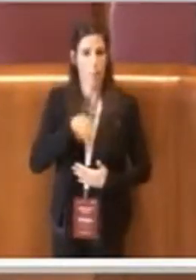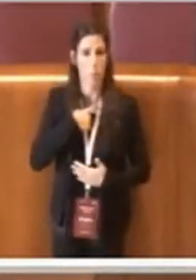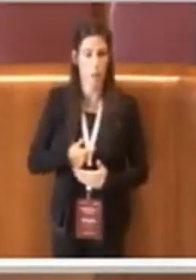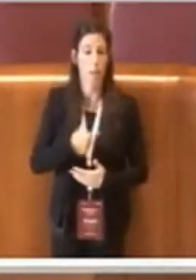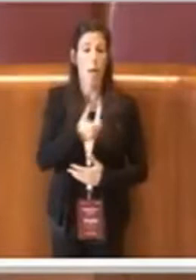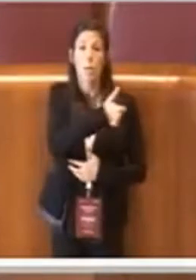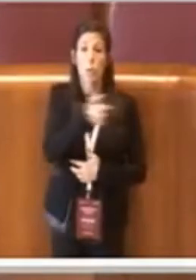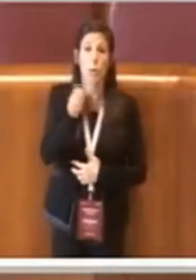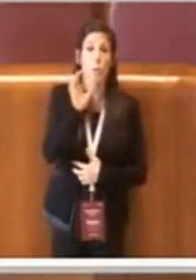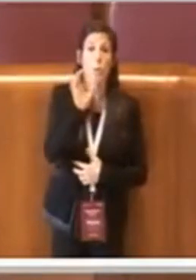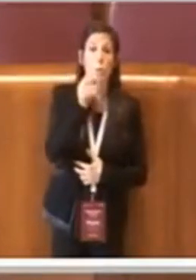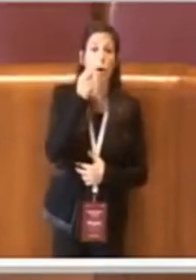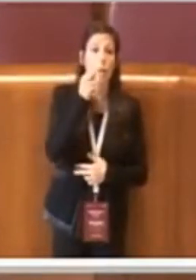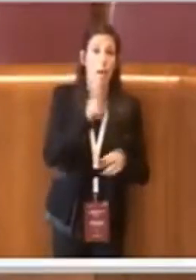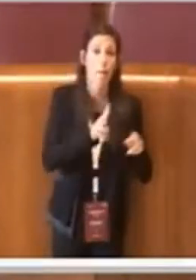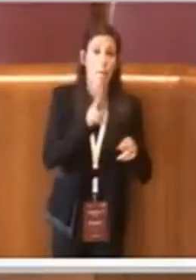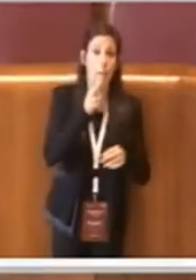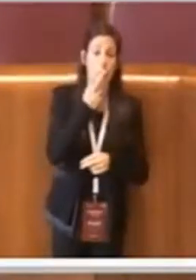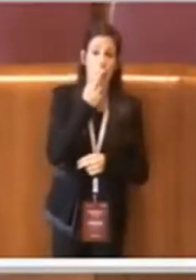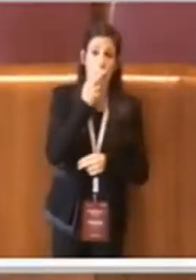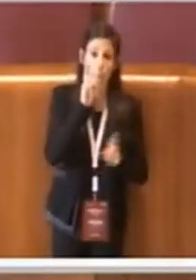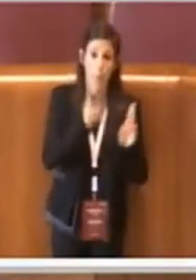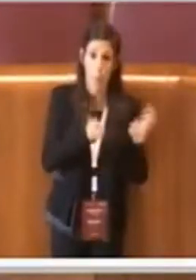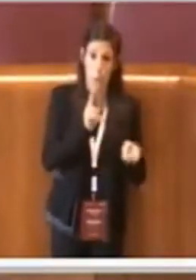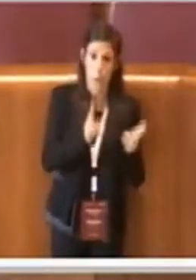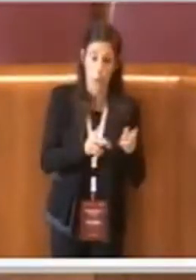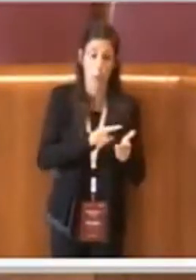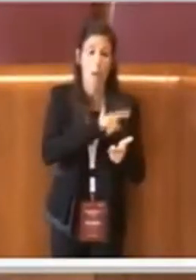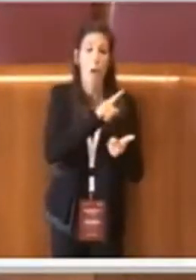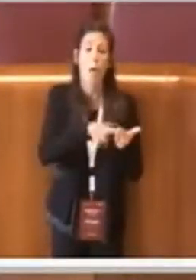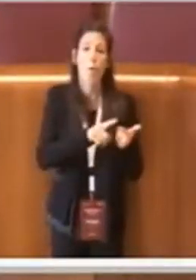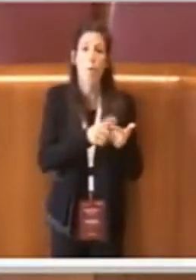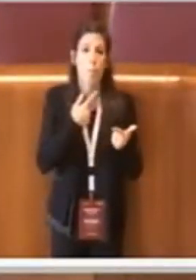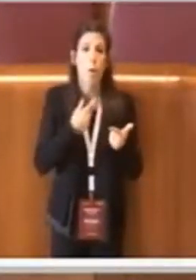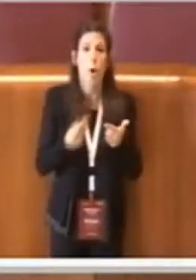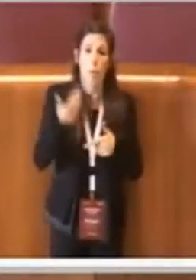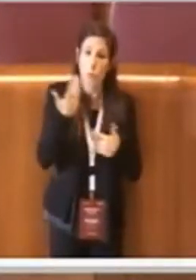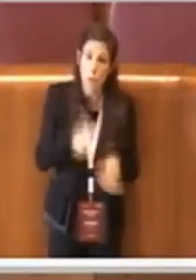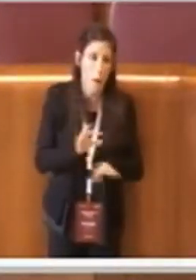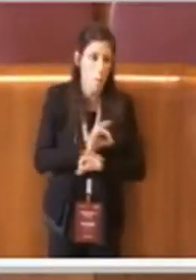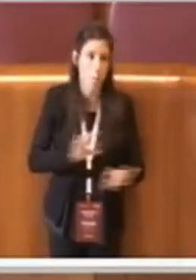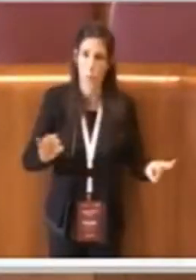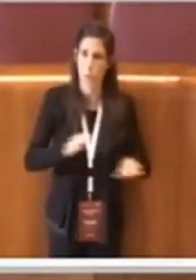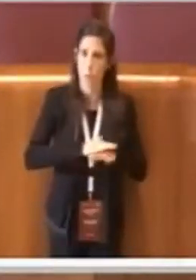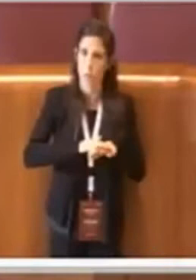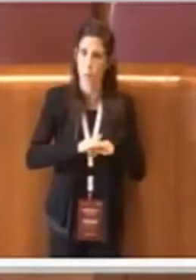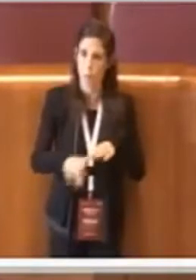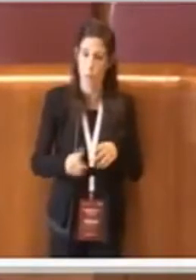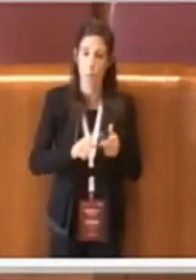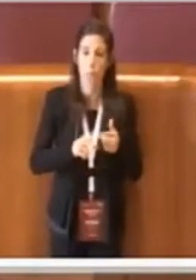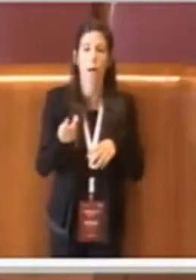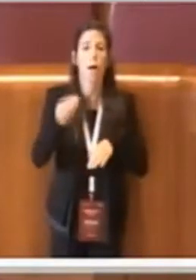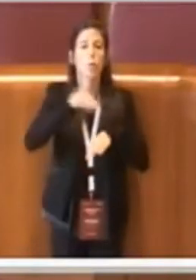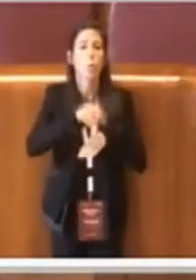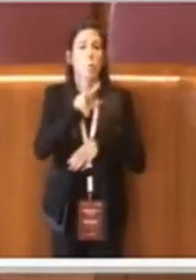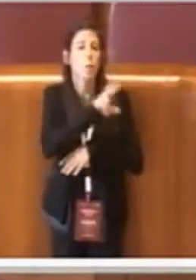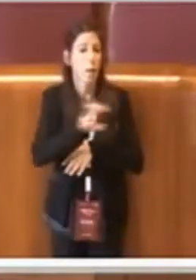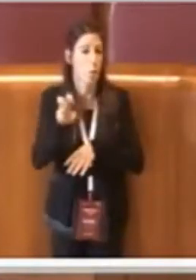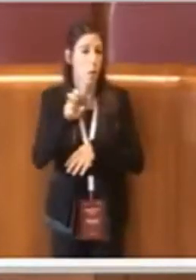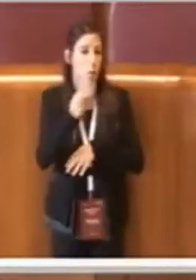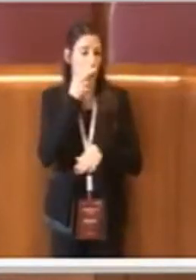che già sono in servizio, ai quali seguiranno altri 300 a brevi per